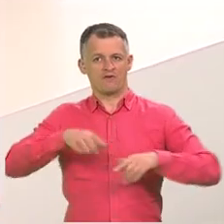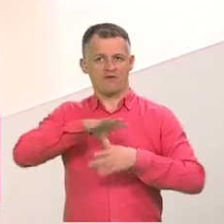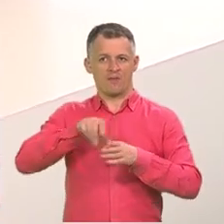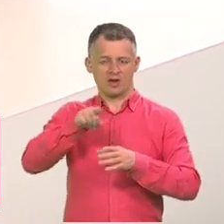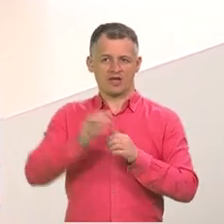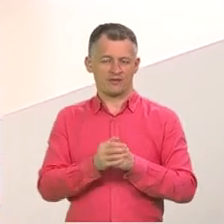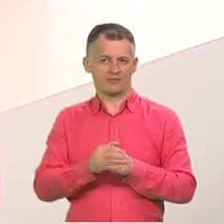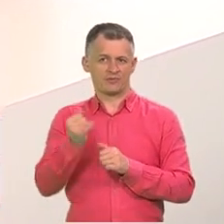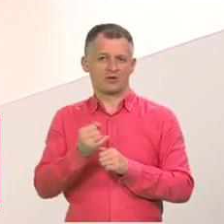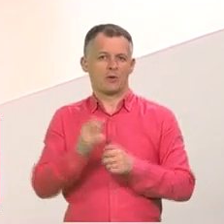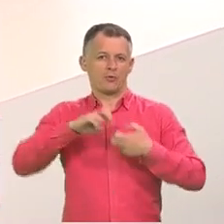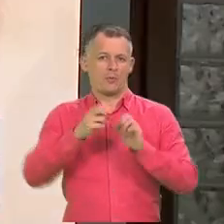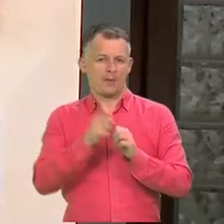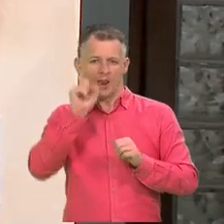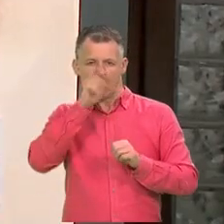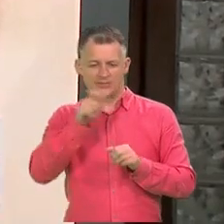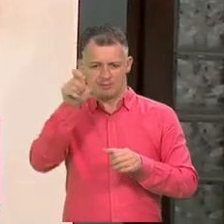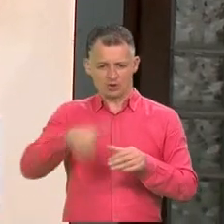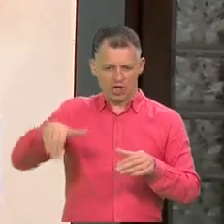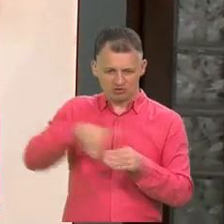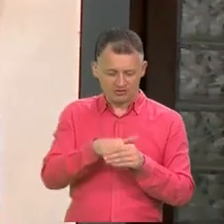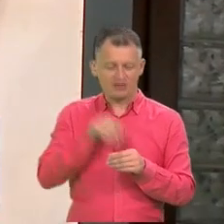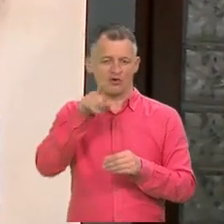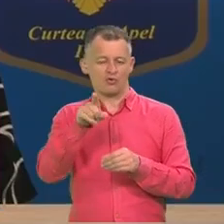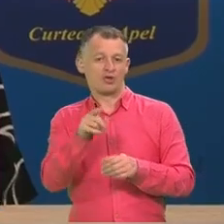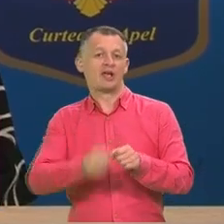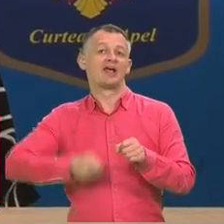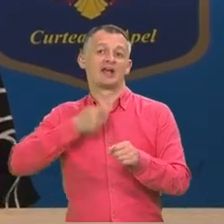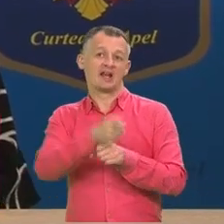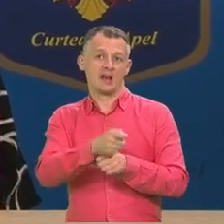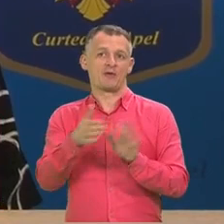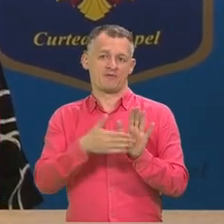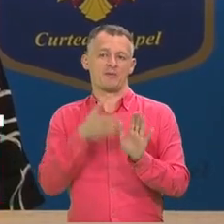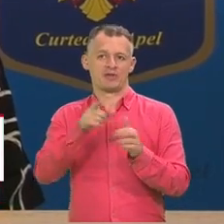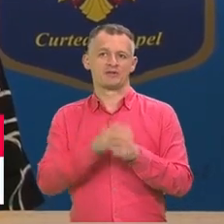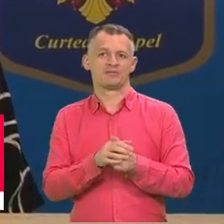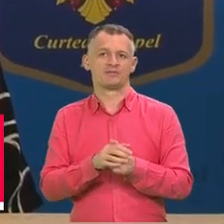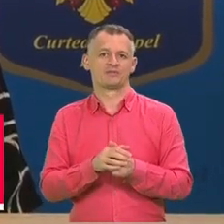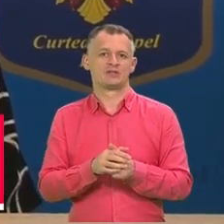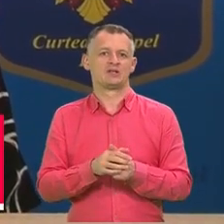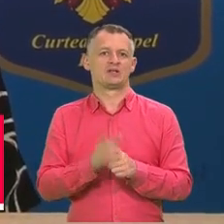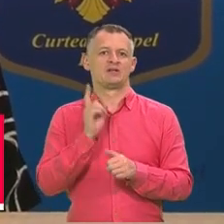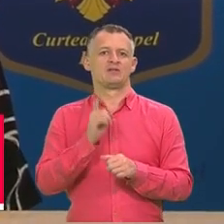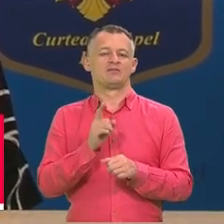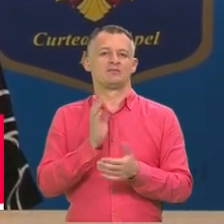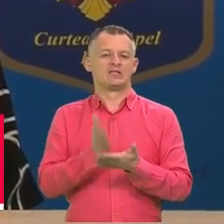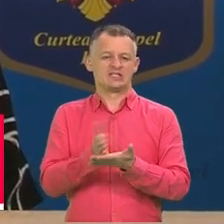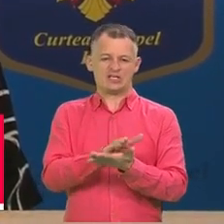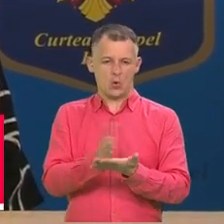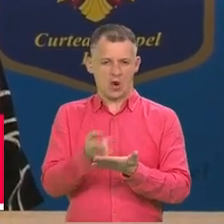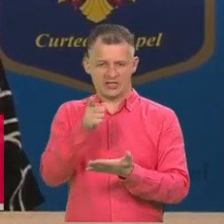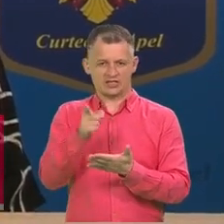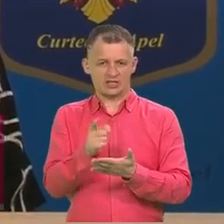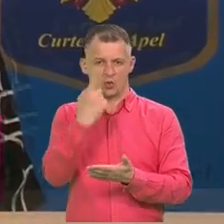subdimensionarea sistemului sunt alte nemulțumiri pe care magistrații le reclamă. Nesiguranța aceasta de un an de zile a produs deja efecte devastatoare